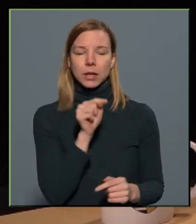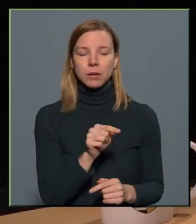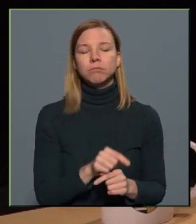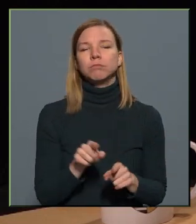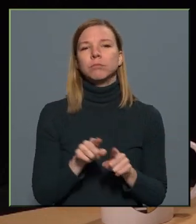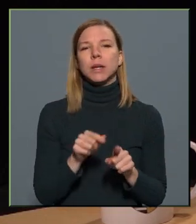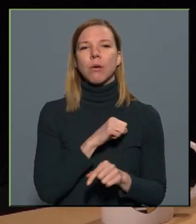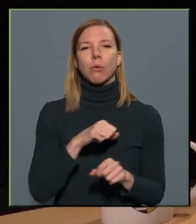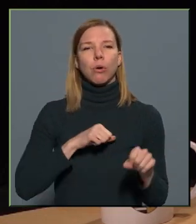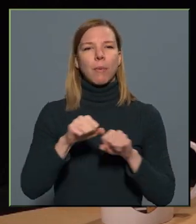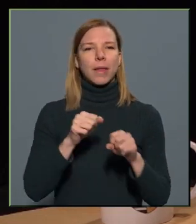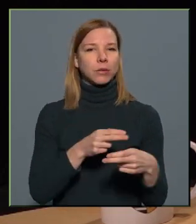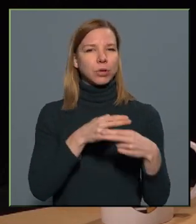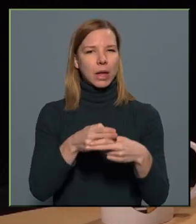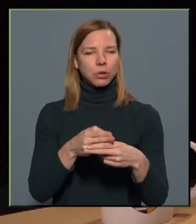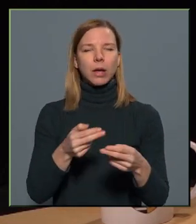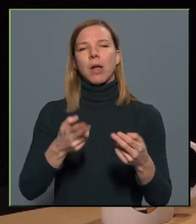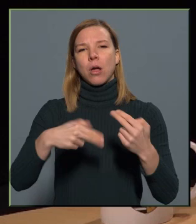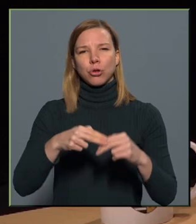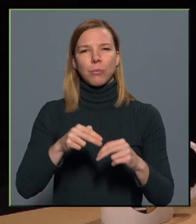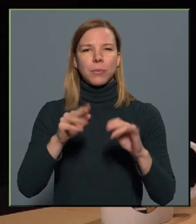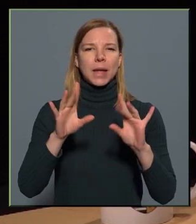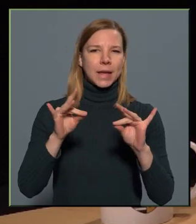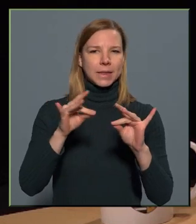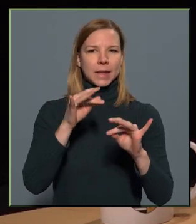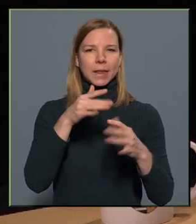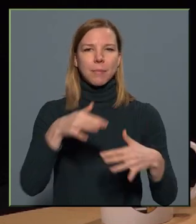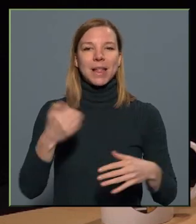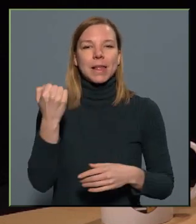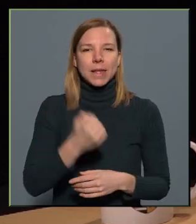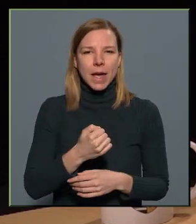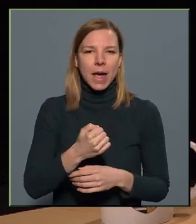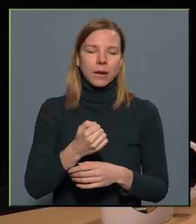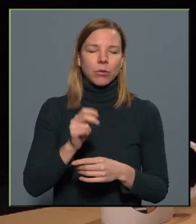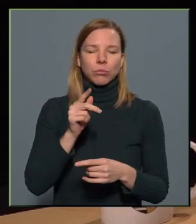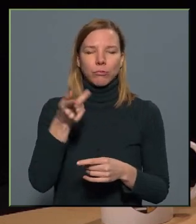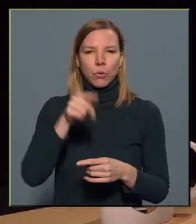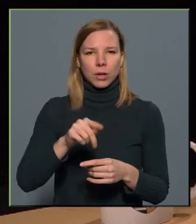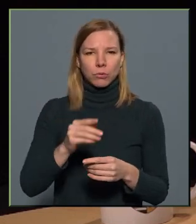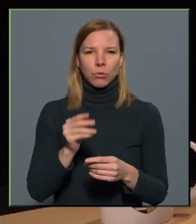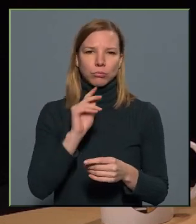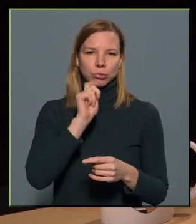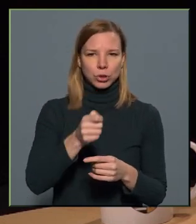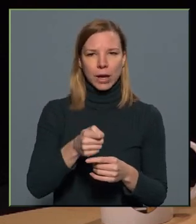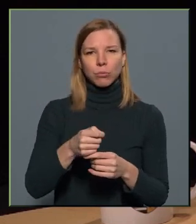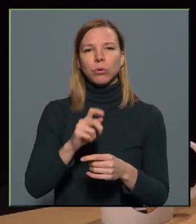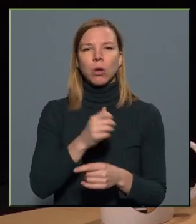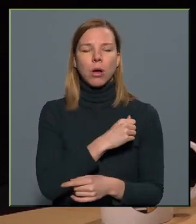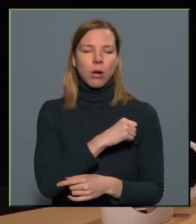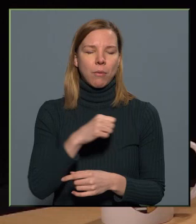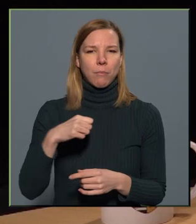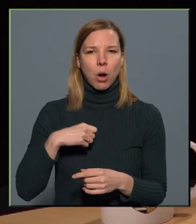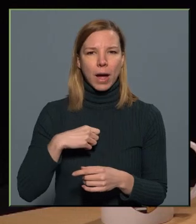milliárd forintot sikerült lakóingatlanokra fordítani, magántulajdonú lakóingatlanokra a városban, és ennek érződni